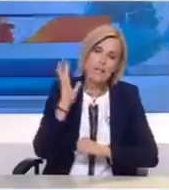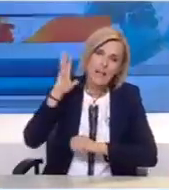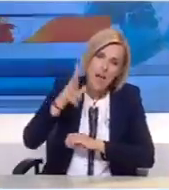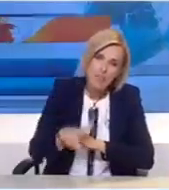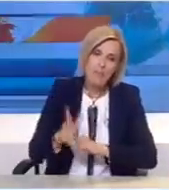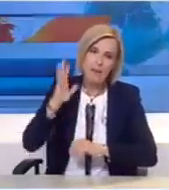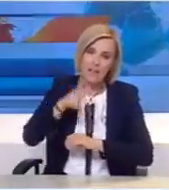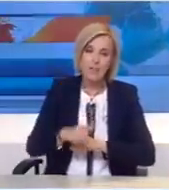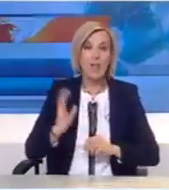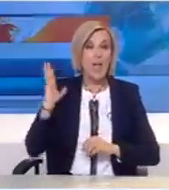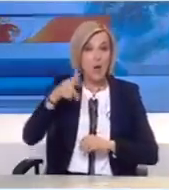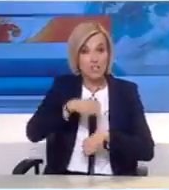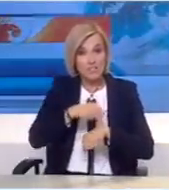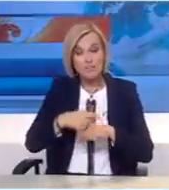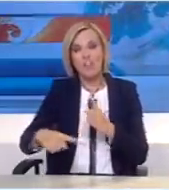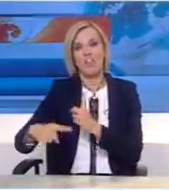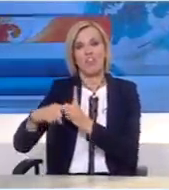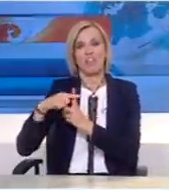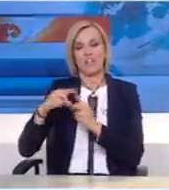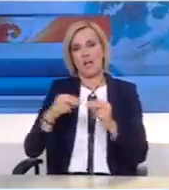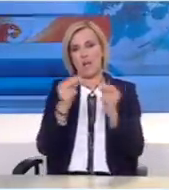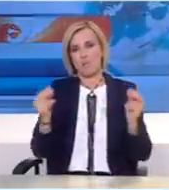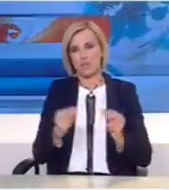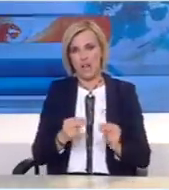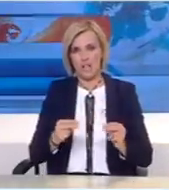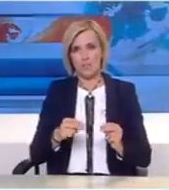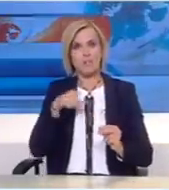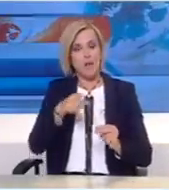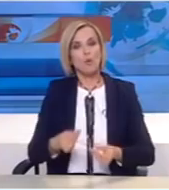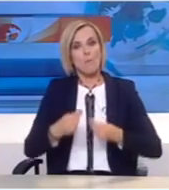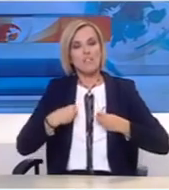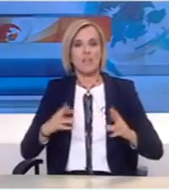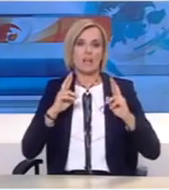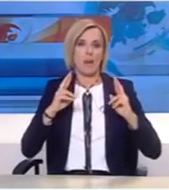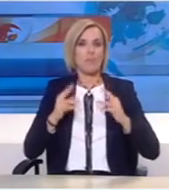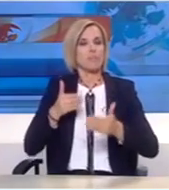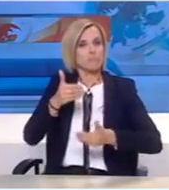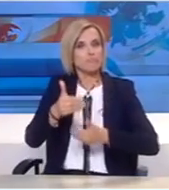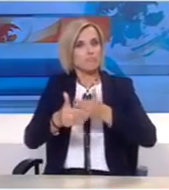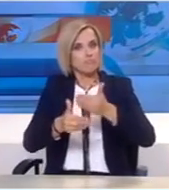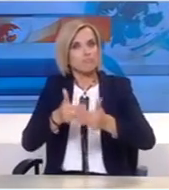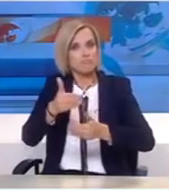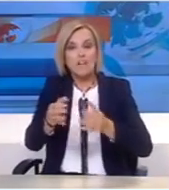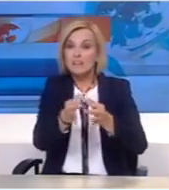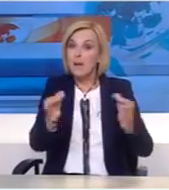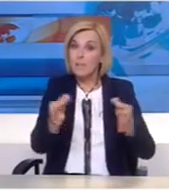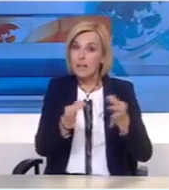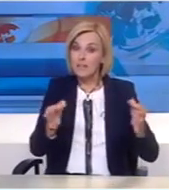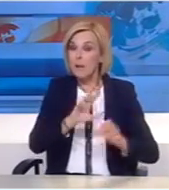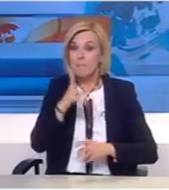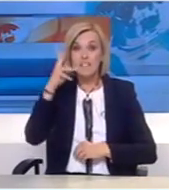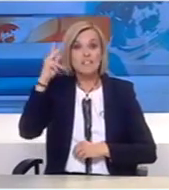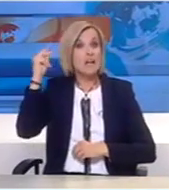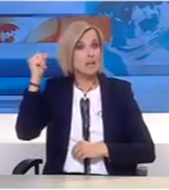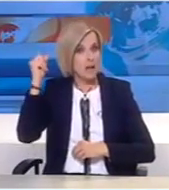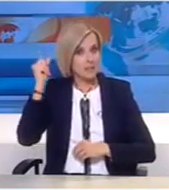τα αποτελέσματα είναι θετικά, γεγονός που μας επιτρέπει να συζητάμε για την επόμενη φάση, τη σταδιακή άρση των μέτρων. Δεν πρέπει όμως να ξεχνάμε ότι για να